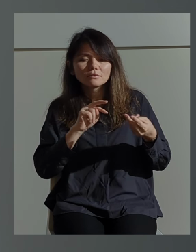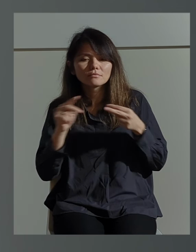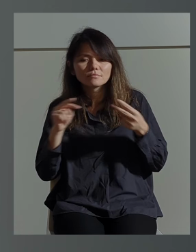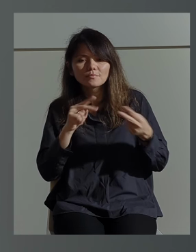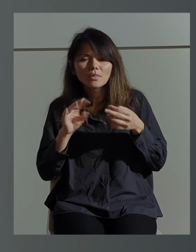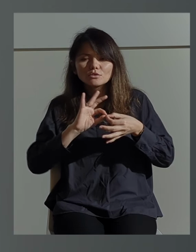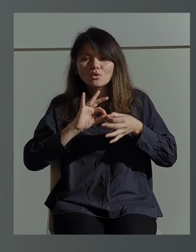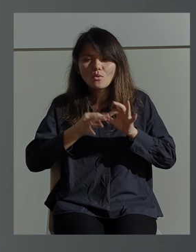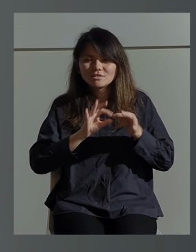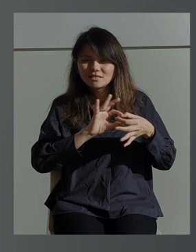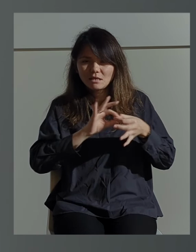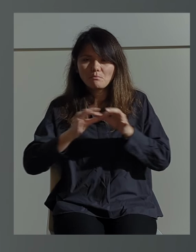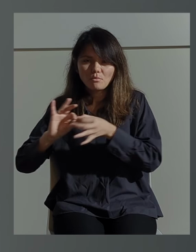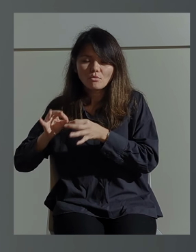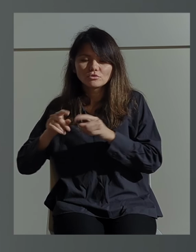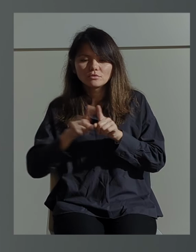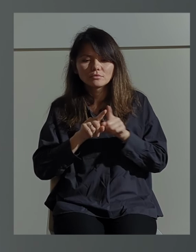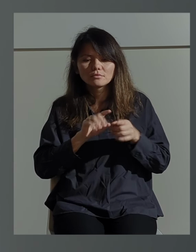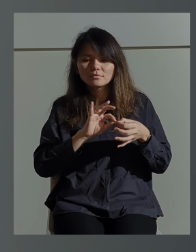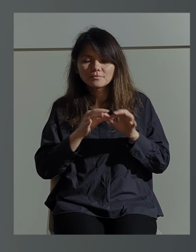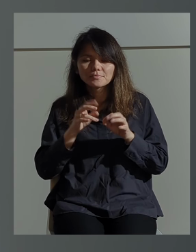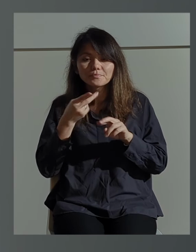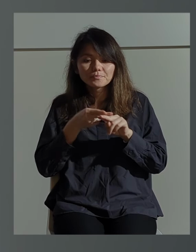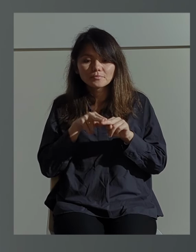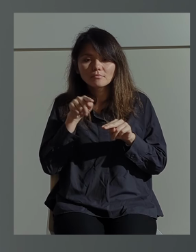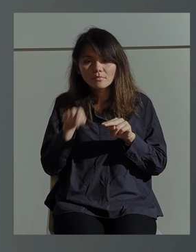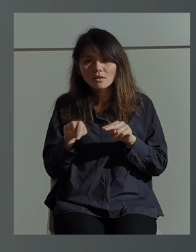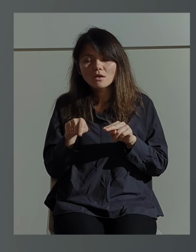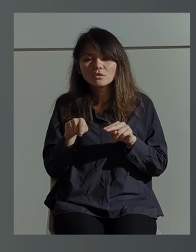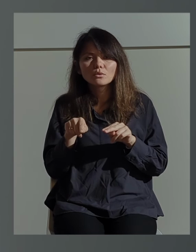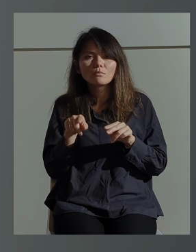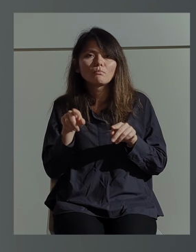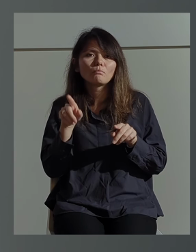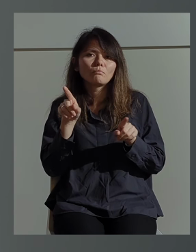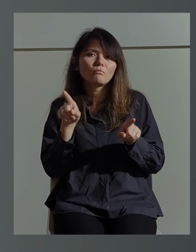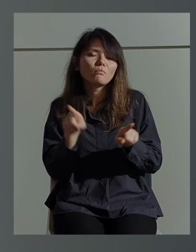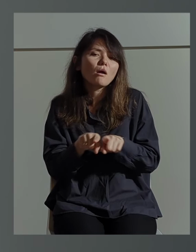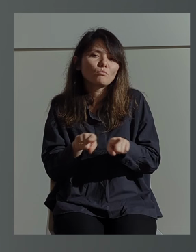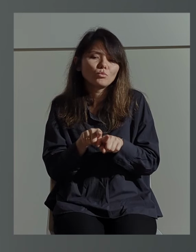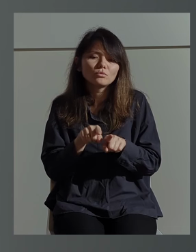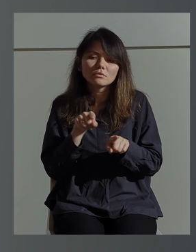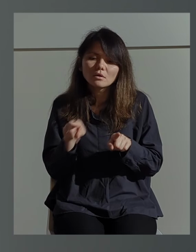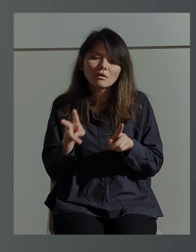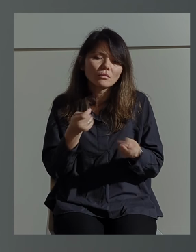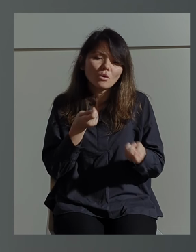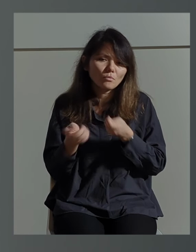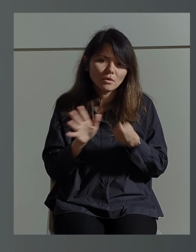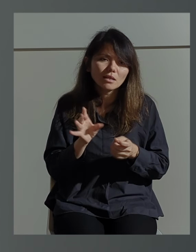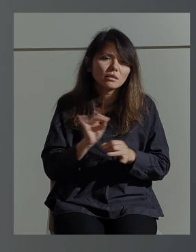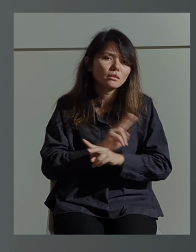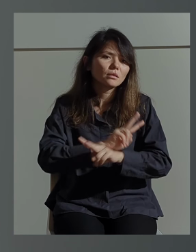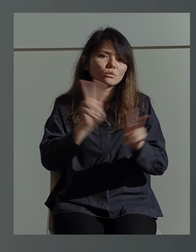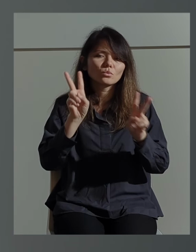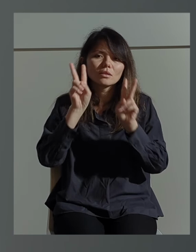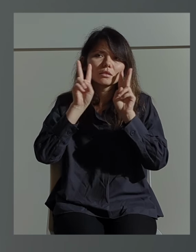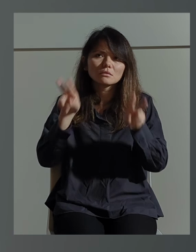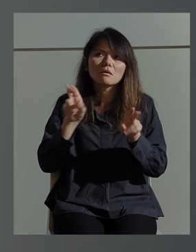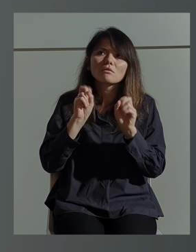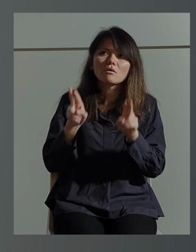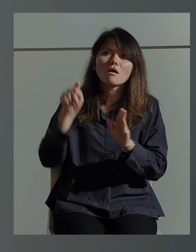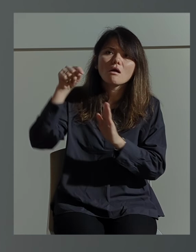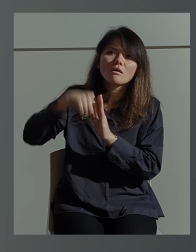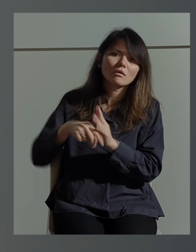цепочек вот этих семиотических над которыми они как будто бы не управляются и никто не знает как это работает